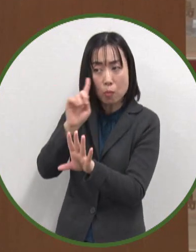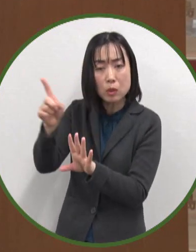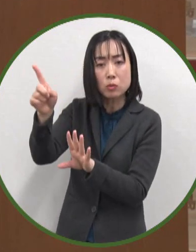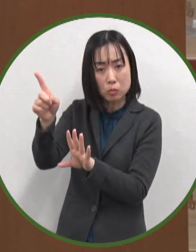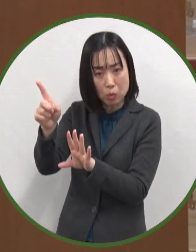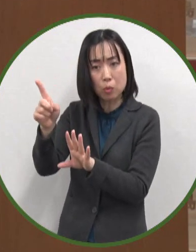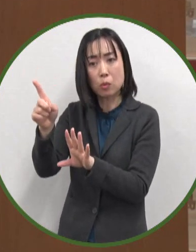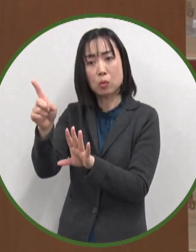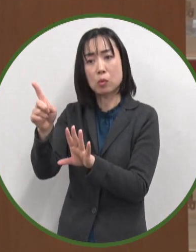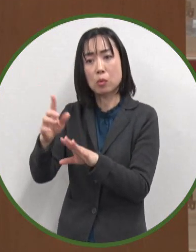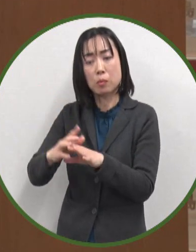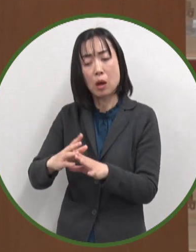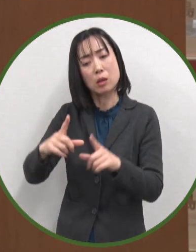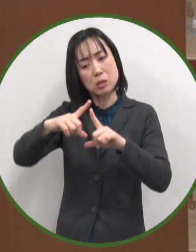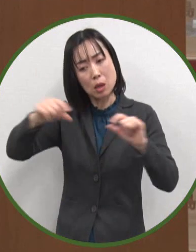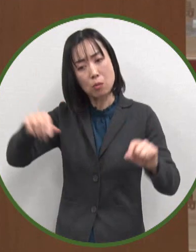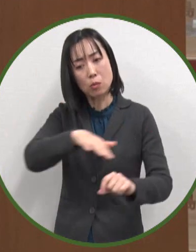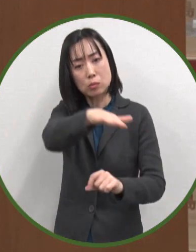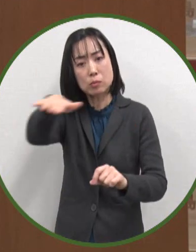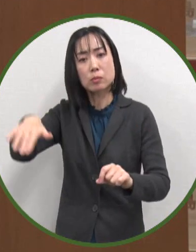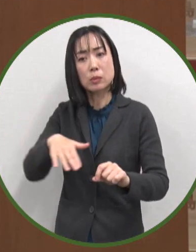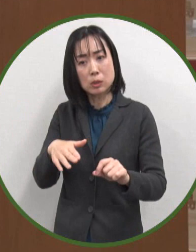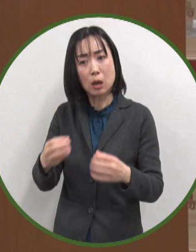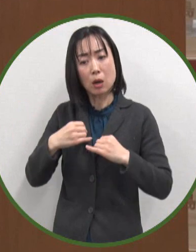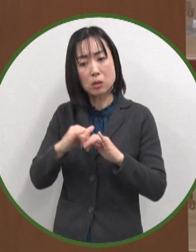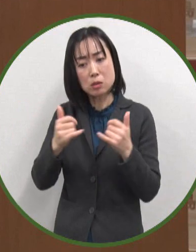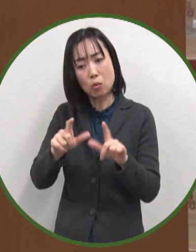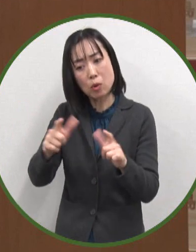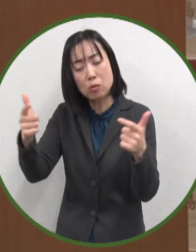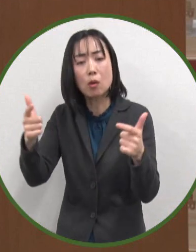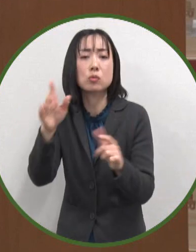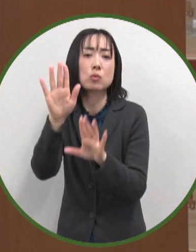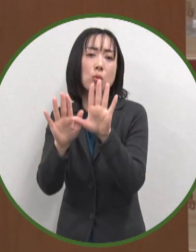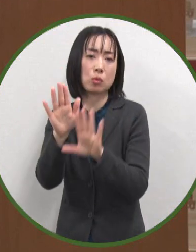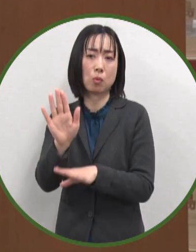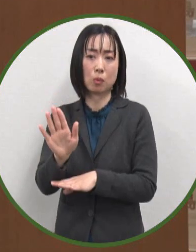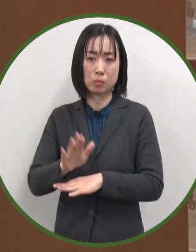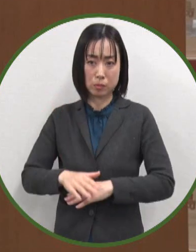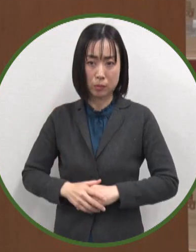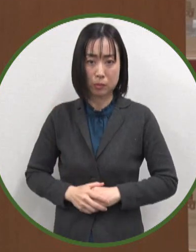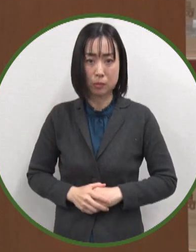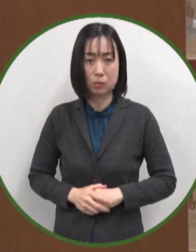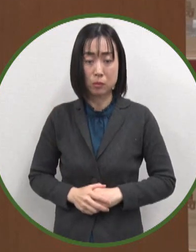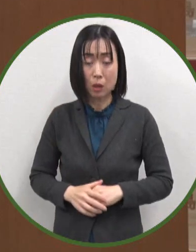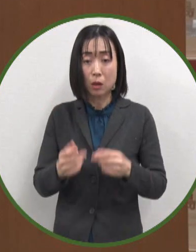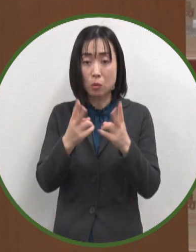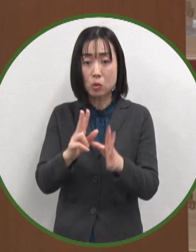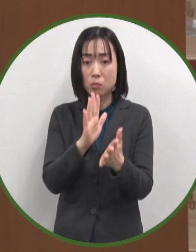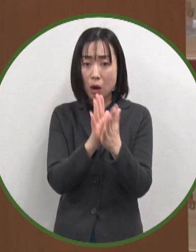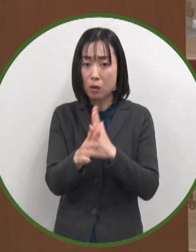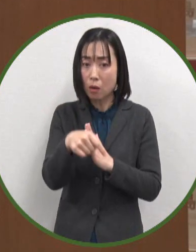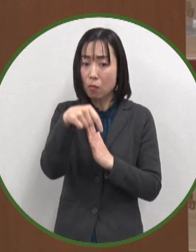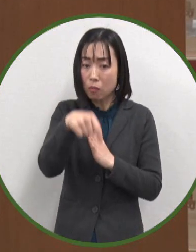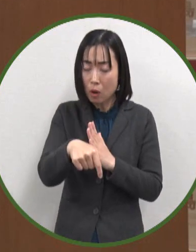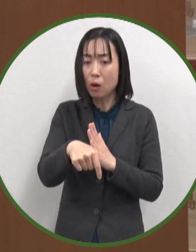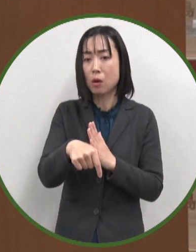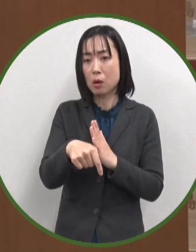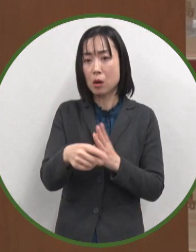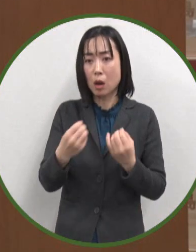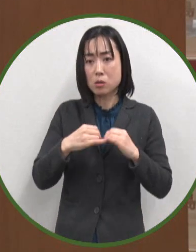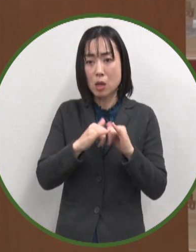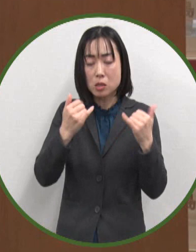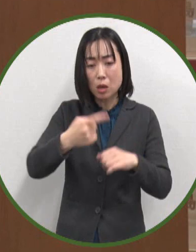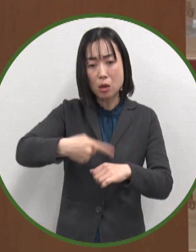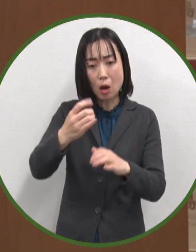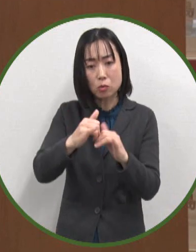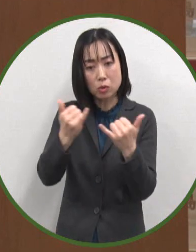厳しい、まあ、全国的にも厳しい状況にありまして、まあ、広島県は今日のちょっと100人という